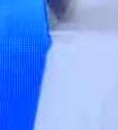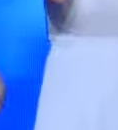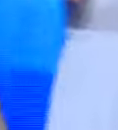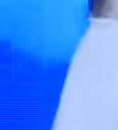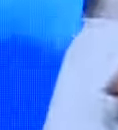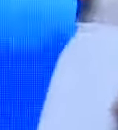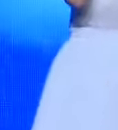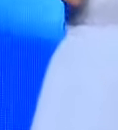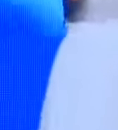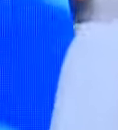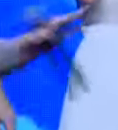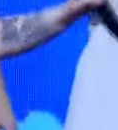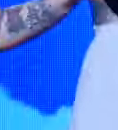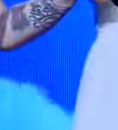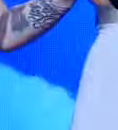o.